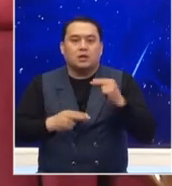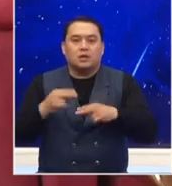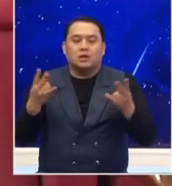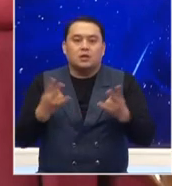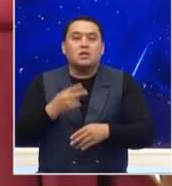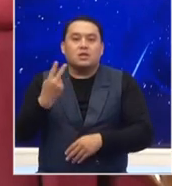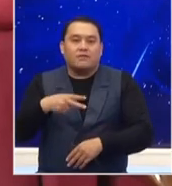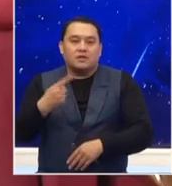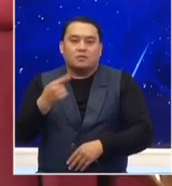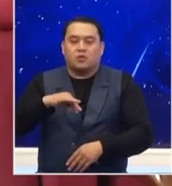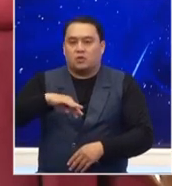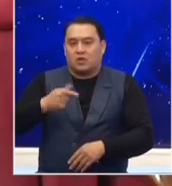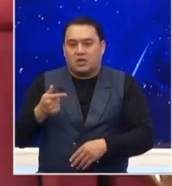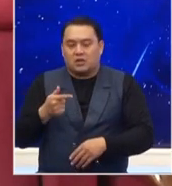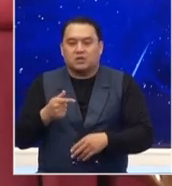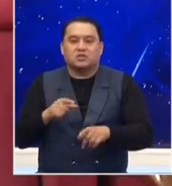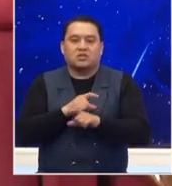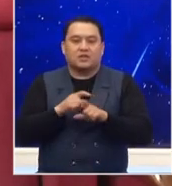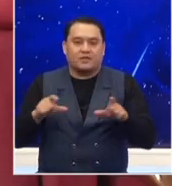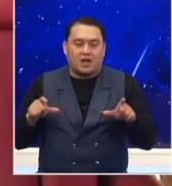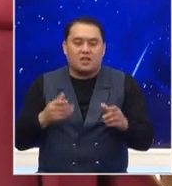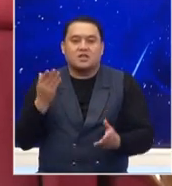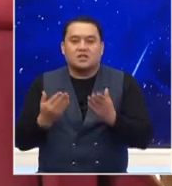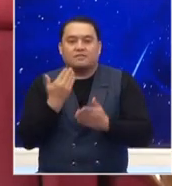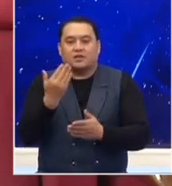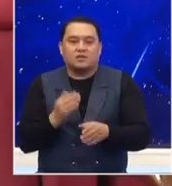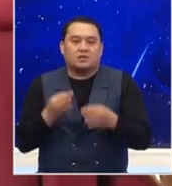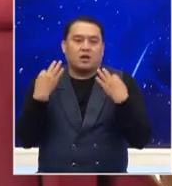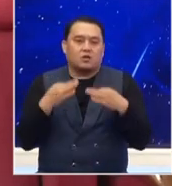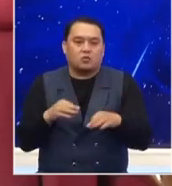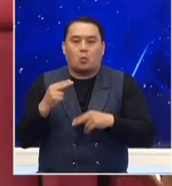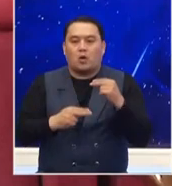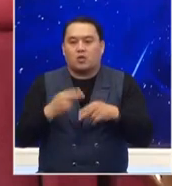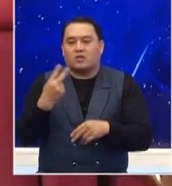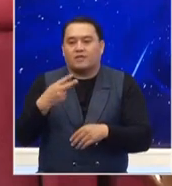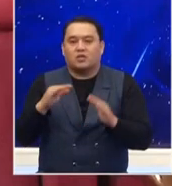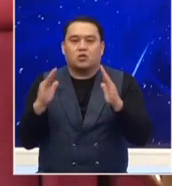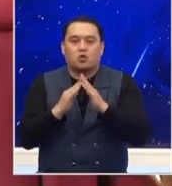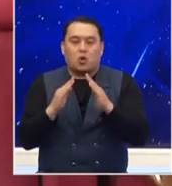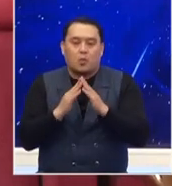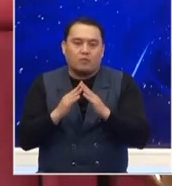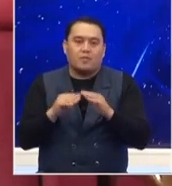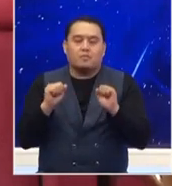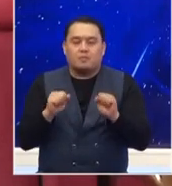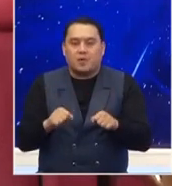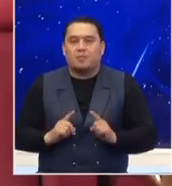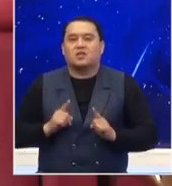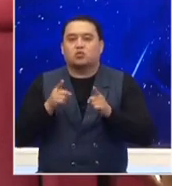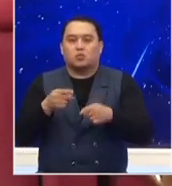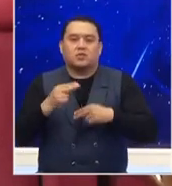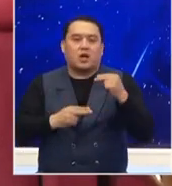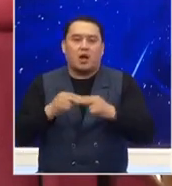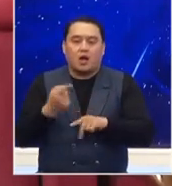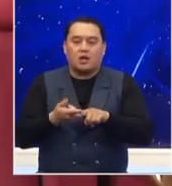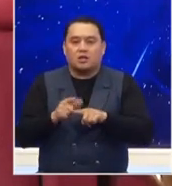и 21 миллион на инженерные сети. Если вы дадите добро на постройку 20 домов в Заречном, то затем мы приступим к